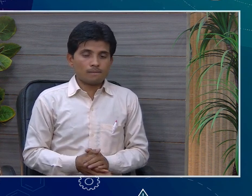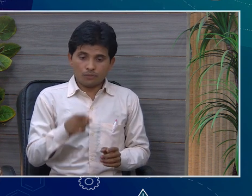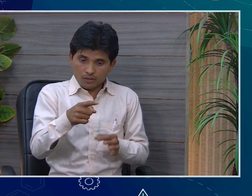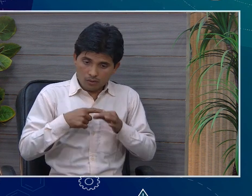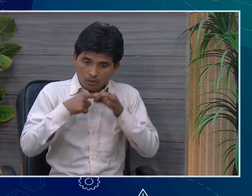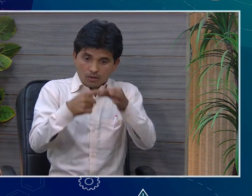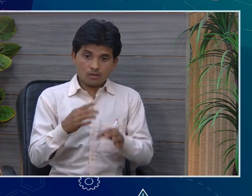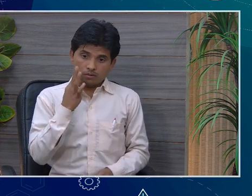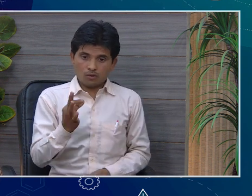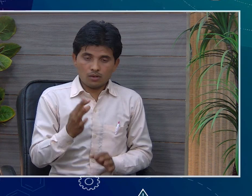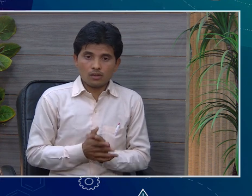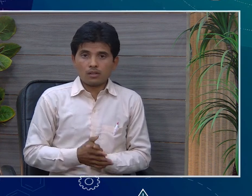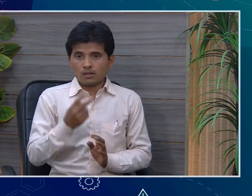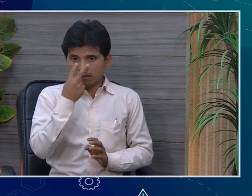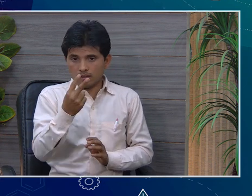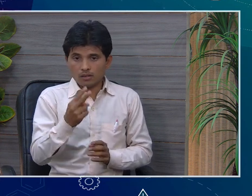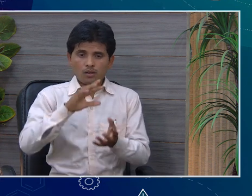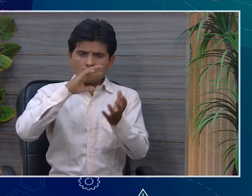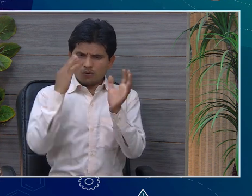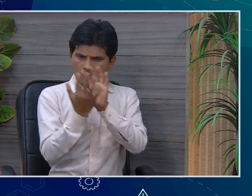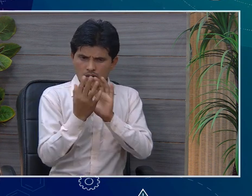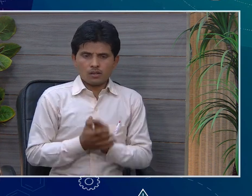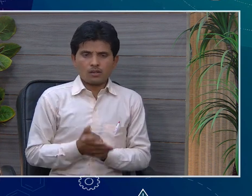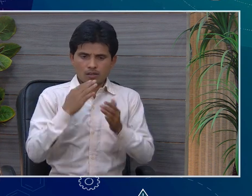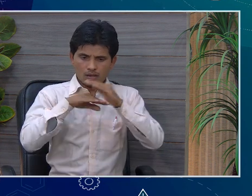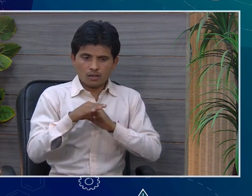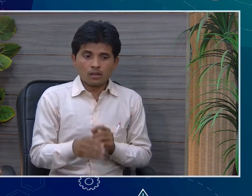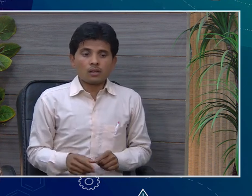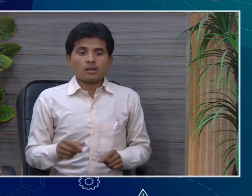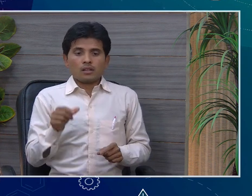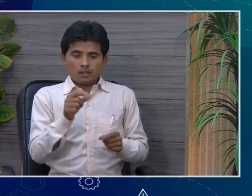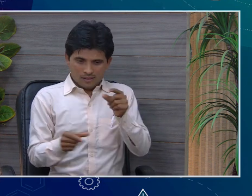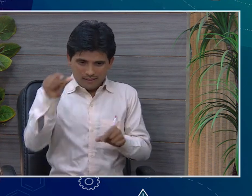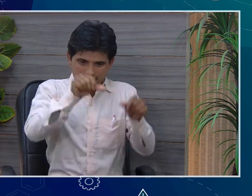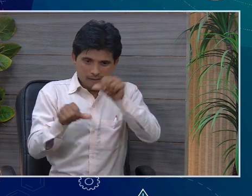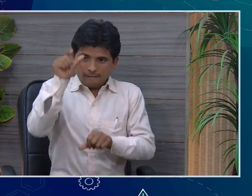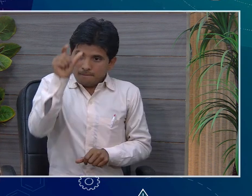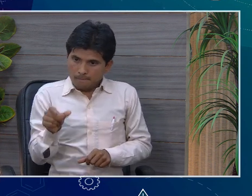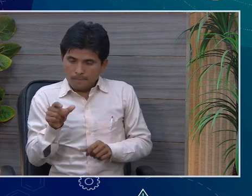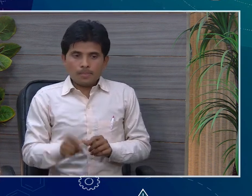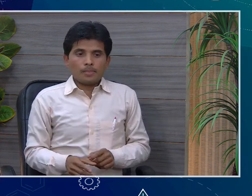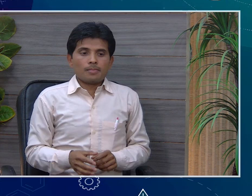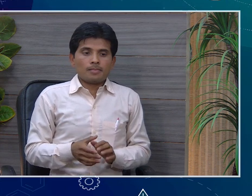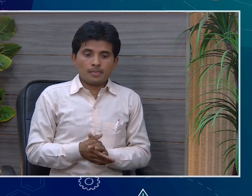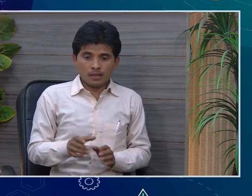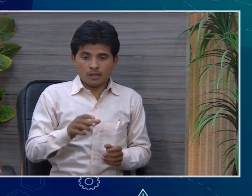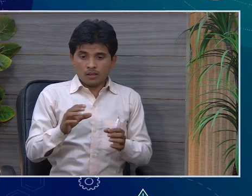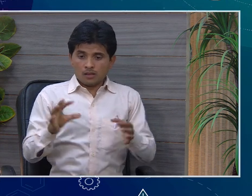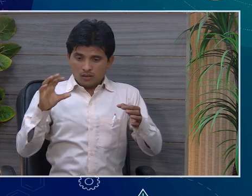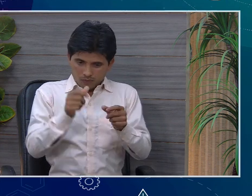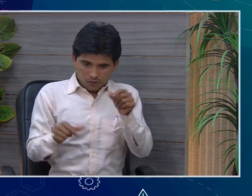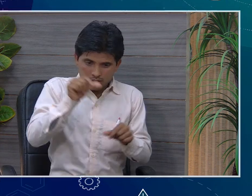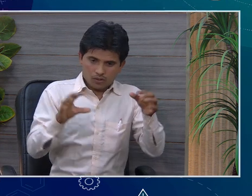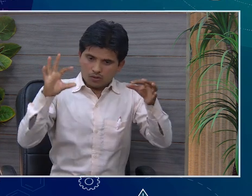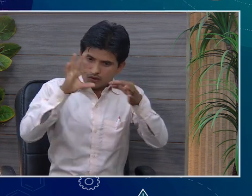क्वेश्चन है क्योंकि एक तो हम देखेंगे कि पूरी दुनिया में हमारे जो वैज्ञानिक हैं या विज्ञान से जुड़े भेजो सुरेश व हर जगह